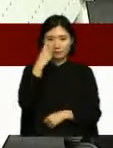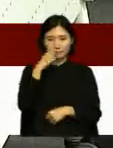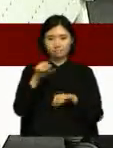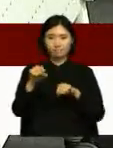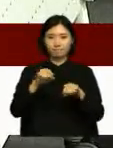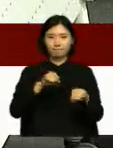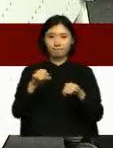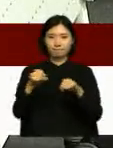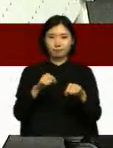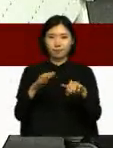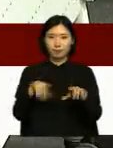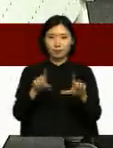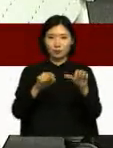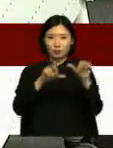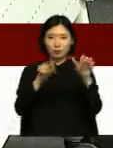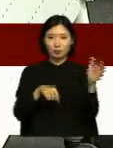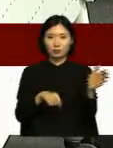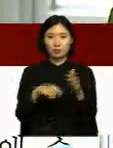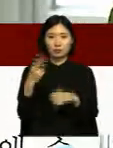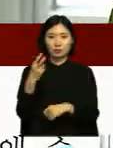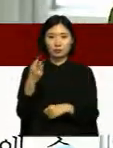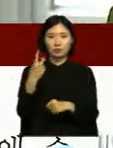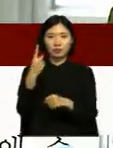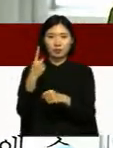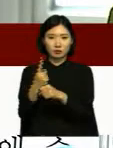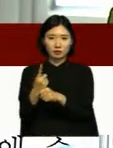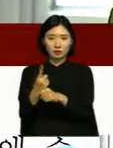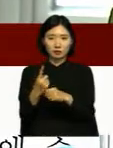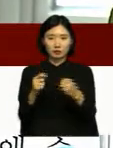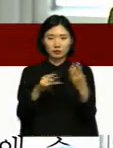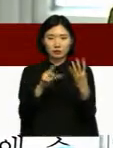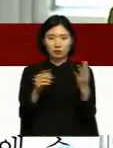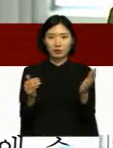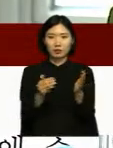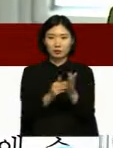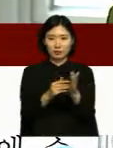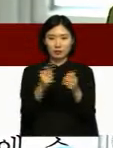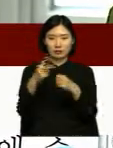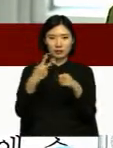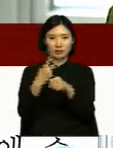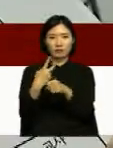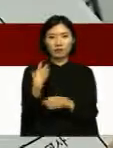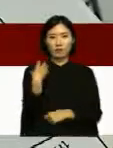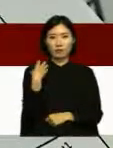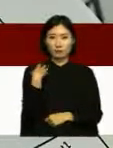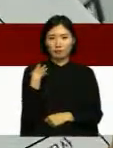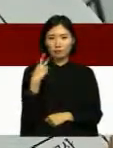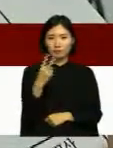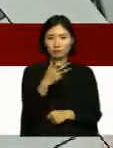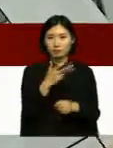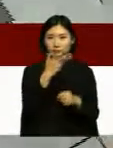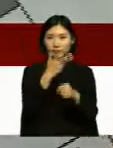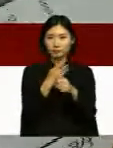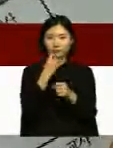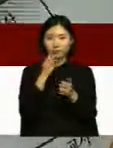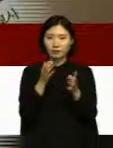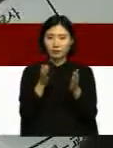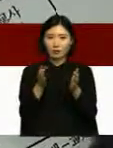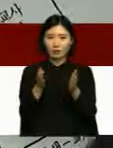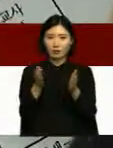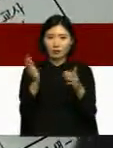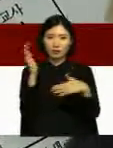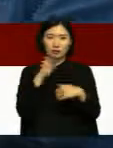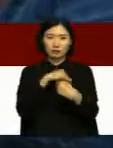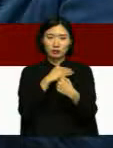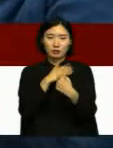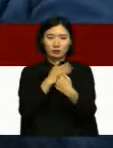활동을 하고 올해 5월부터 2021 년 4월 말까지 2년의 임기를 거치게 됩니다 2018년 경기도 학생 인권